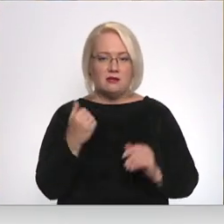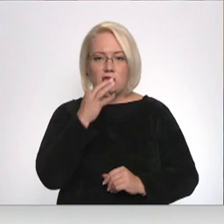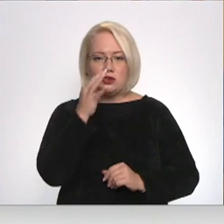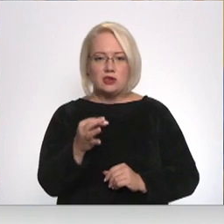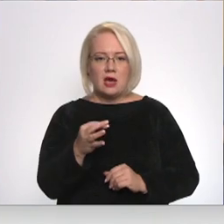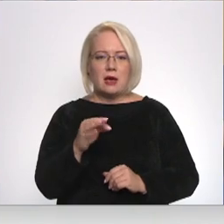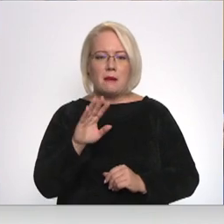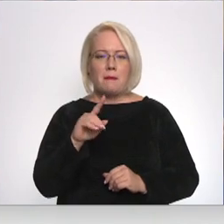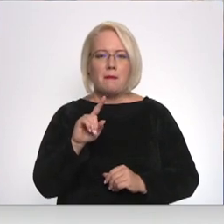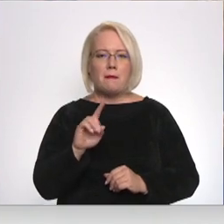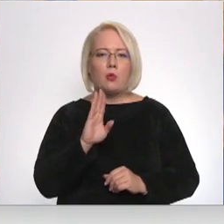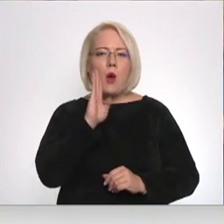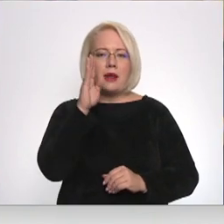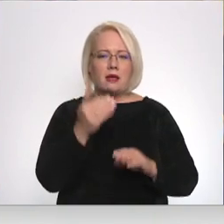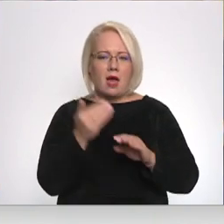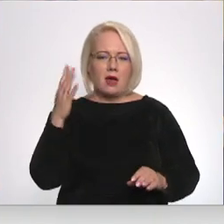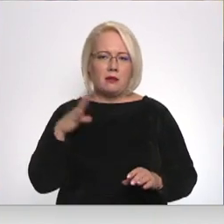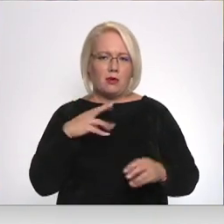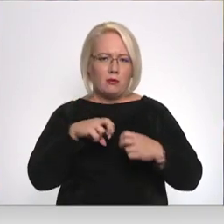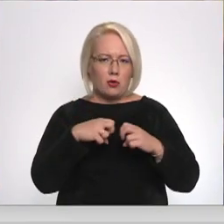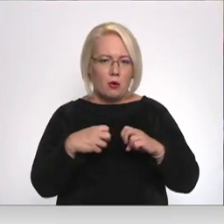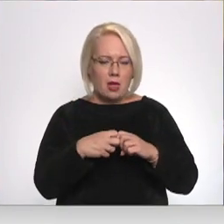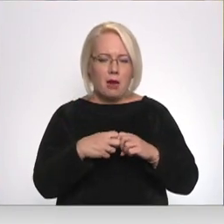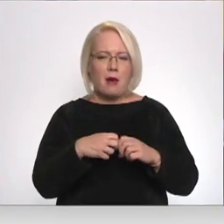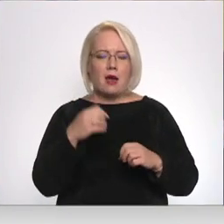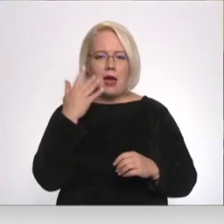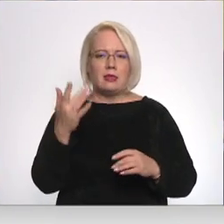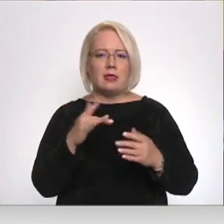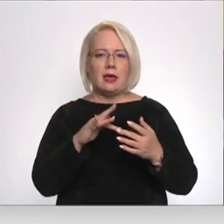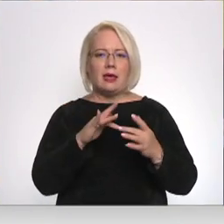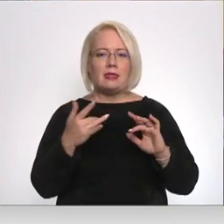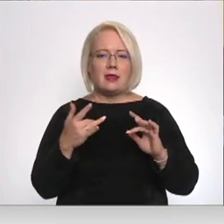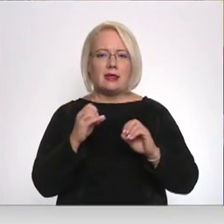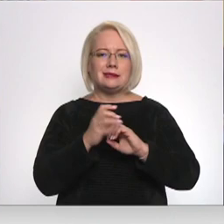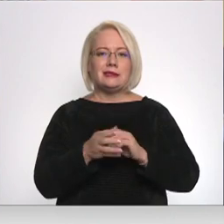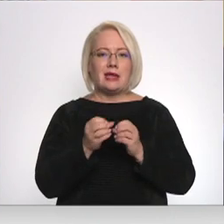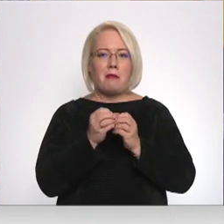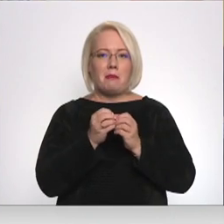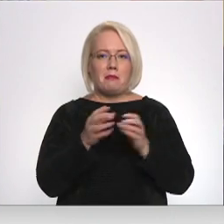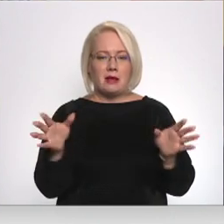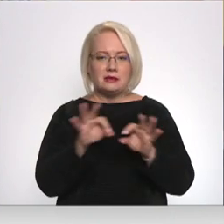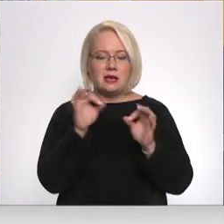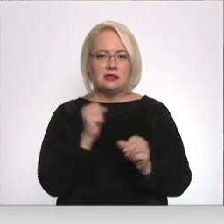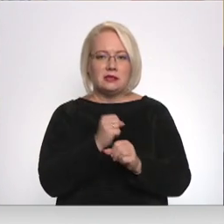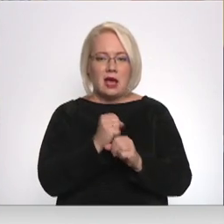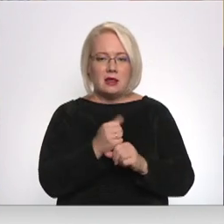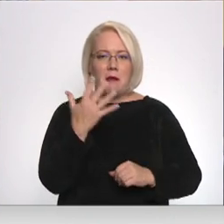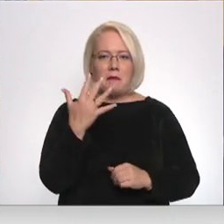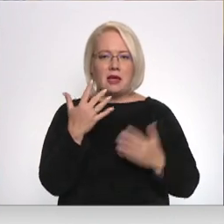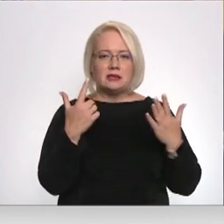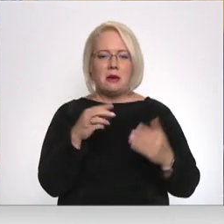kavēšanās bija pašā rītā, tā kad tika sistēma palaista. Tad minūtes 5-7 jūtām, jā,